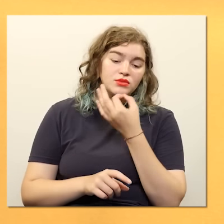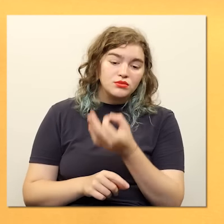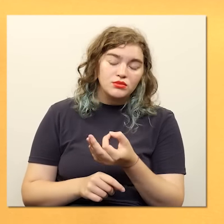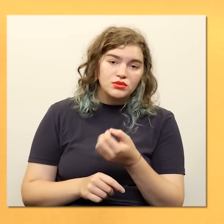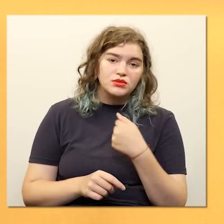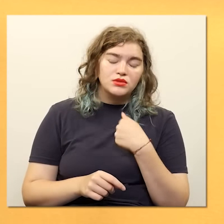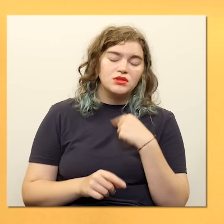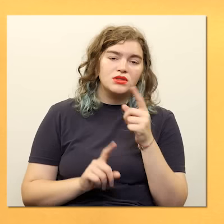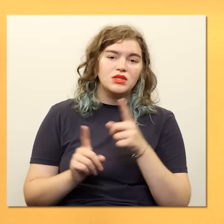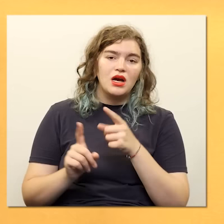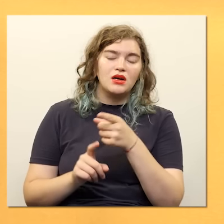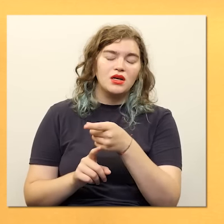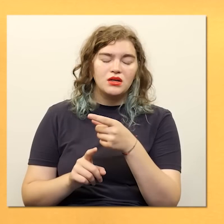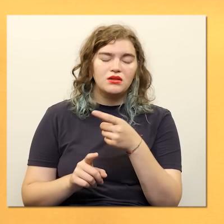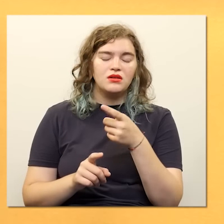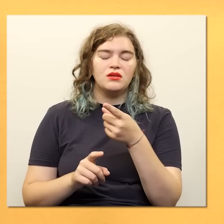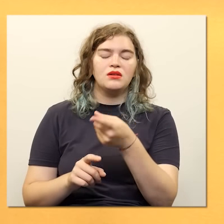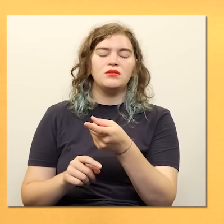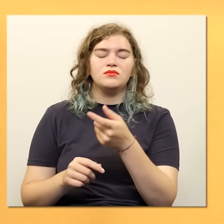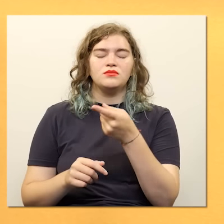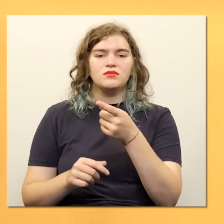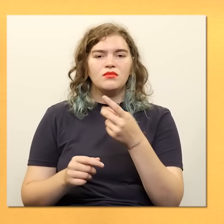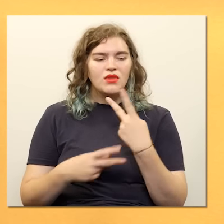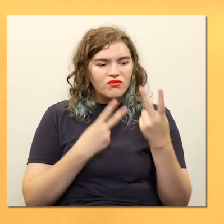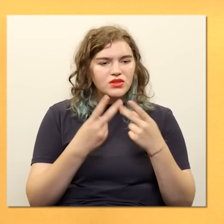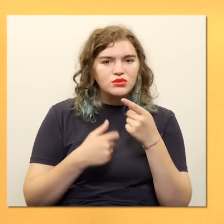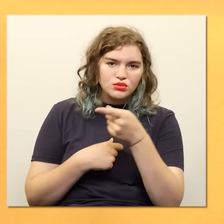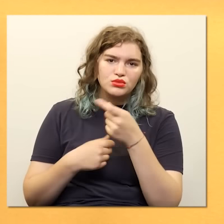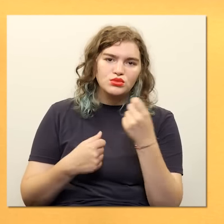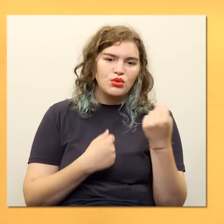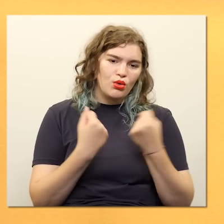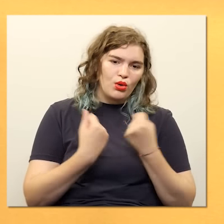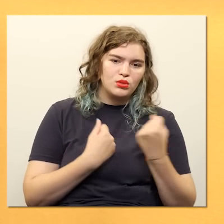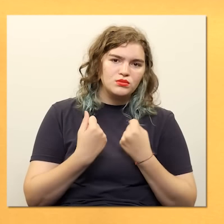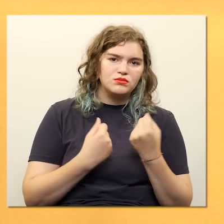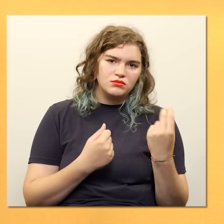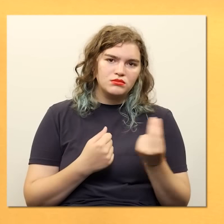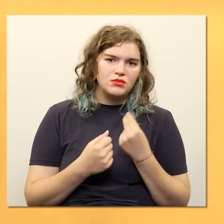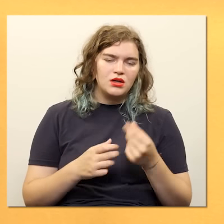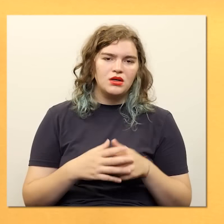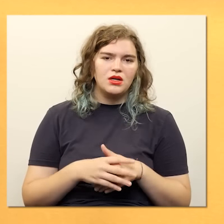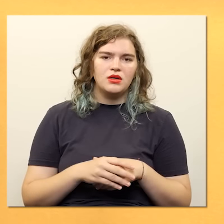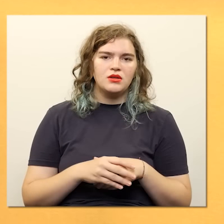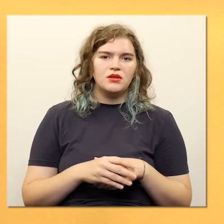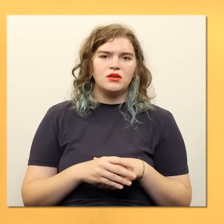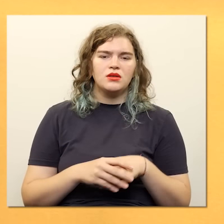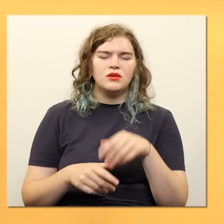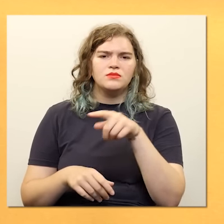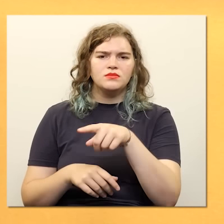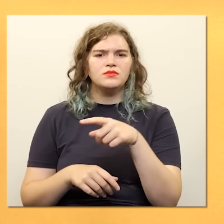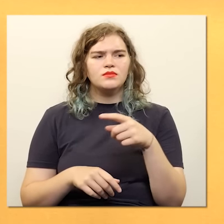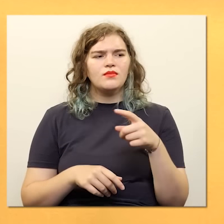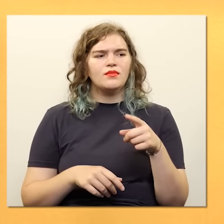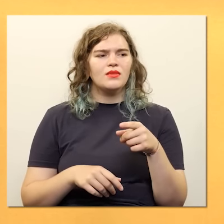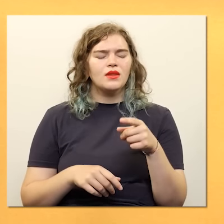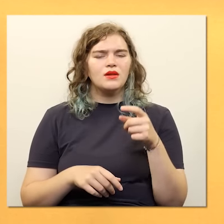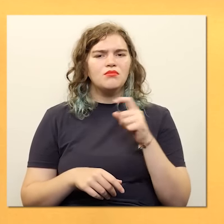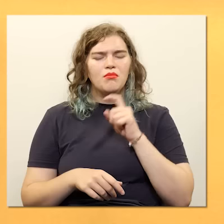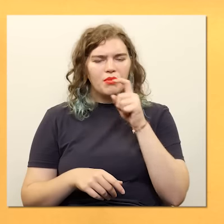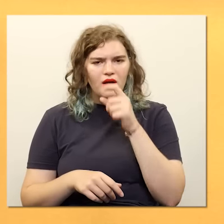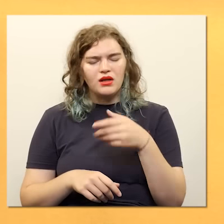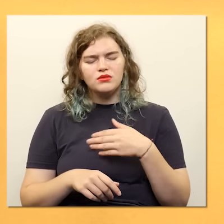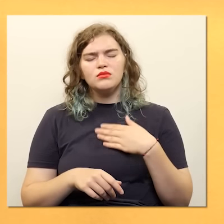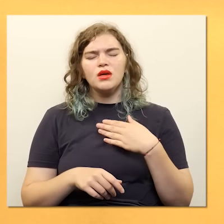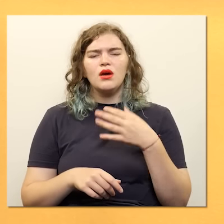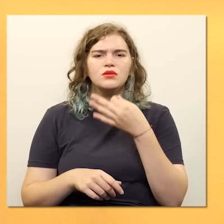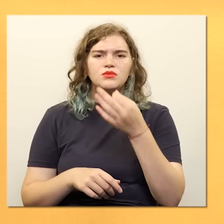i-am zis, uite-te, hai să mergem în vizită, dar vii tu să conduci. Atât a fost de mulțumit că las să